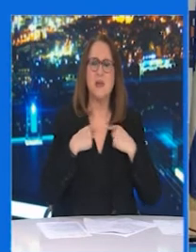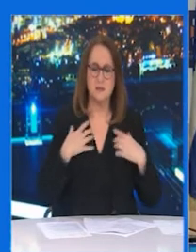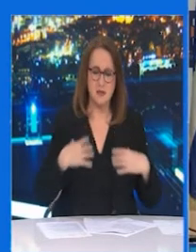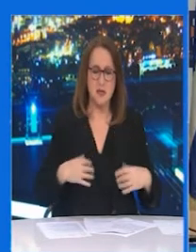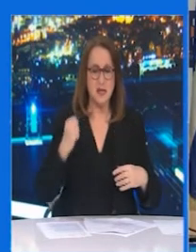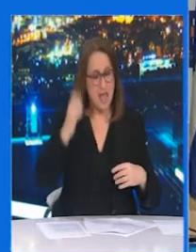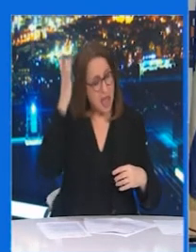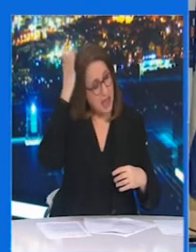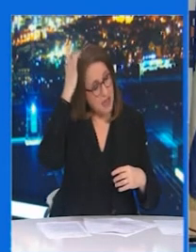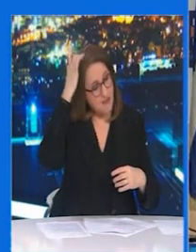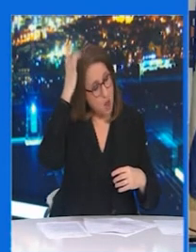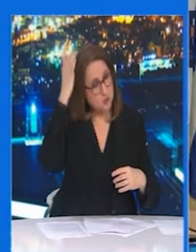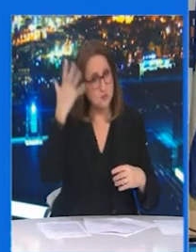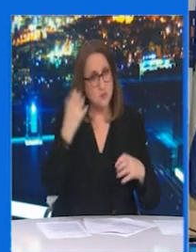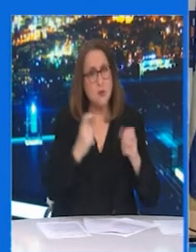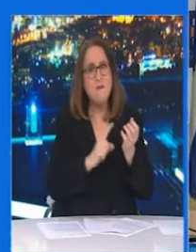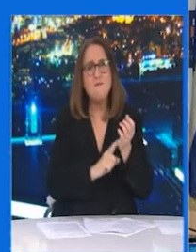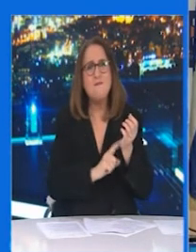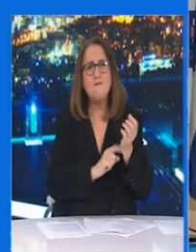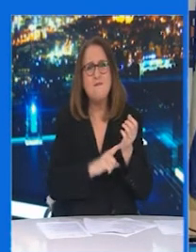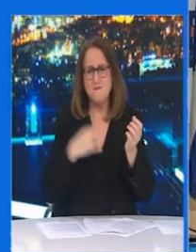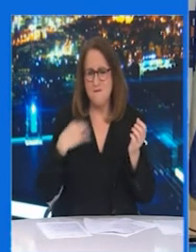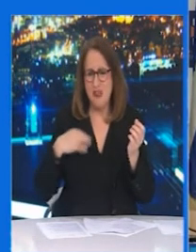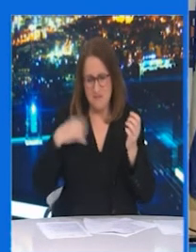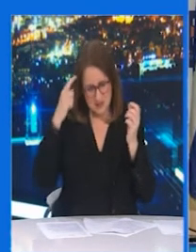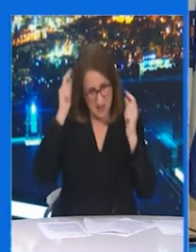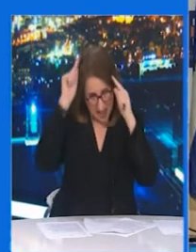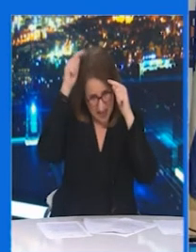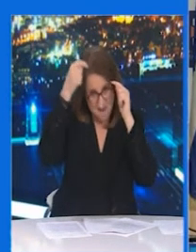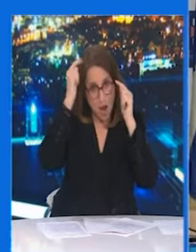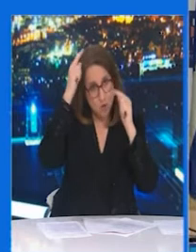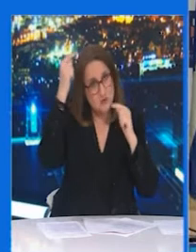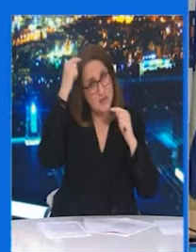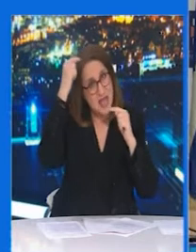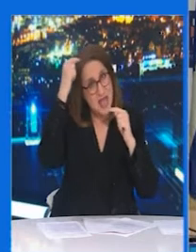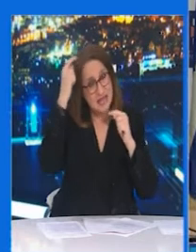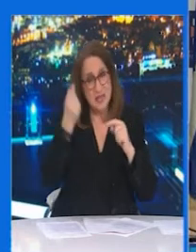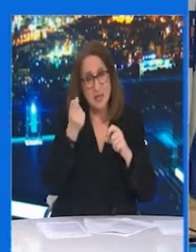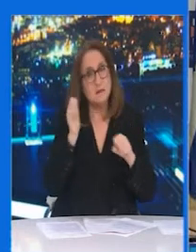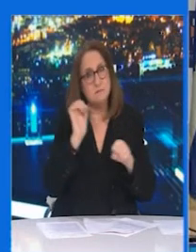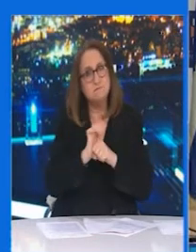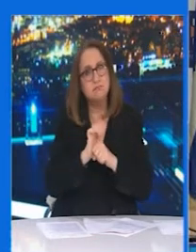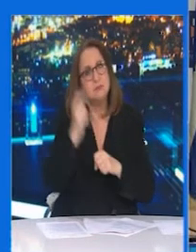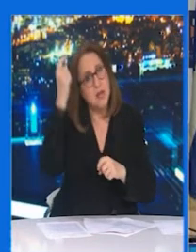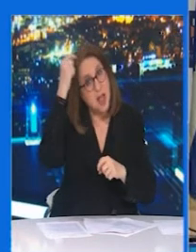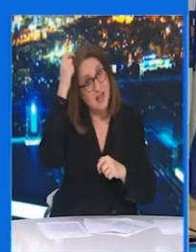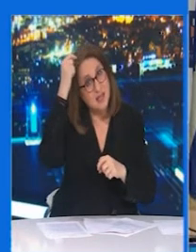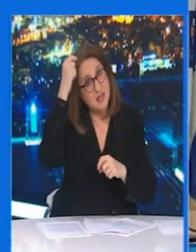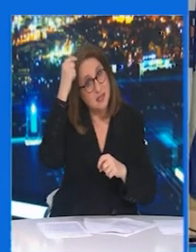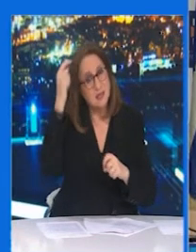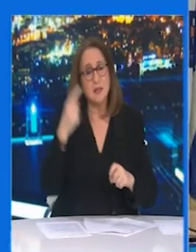φλεβών του εγκεφάλου. Είναι, και αυτό πρέπει να τονιστεί, μια εξαιρετικά σπάνια